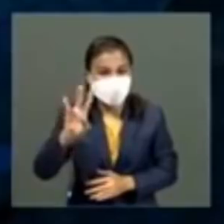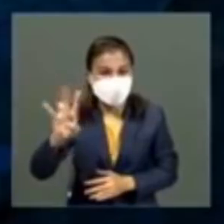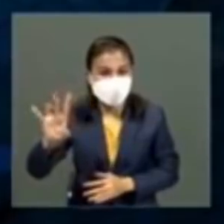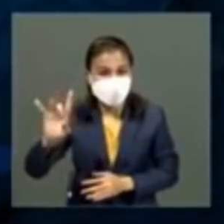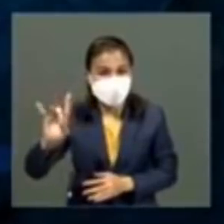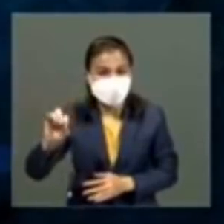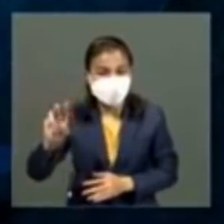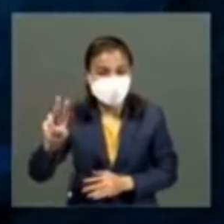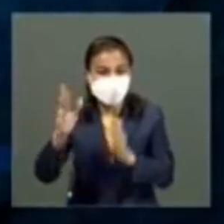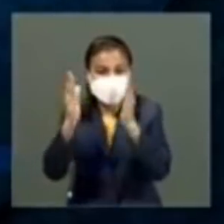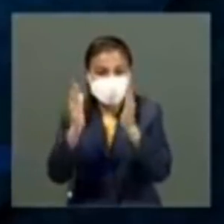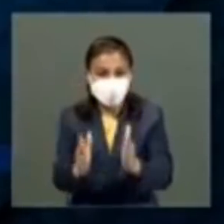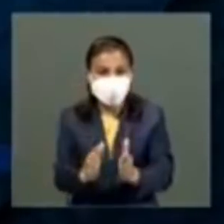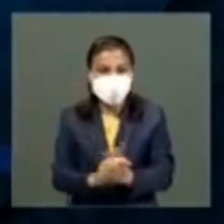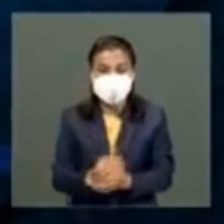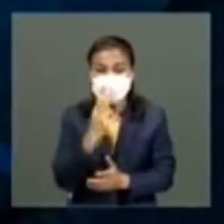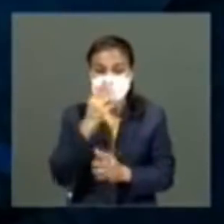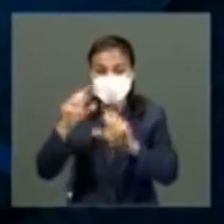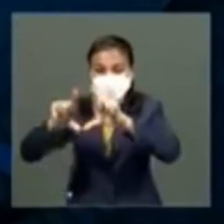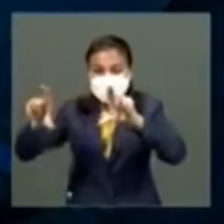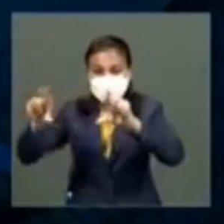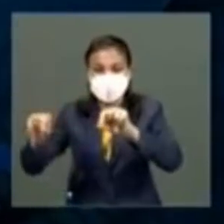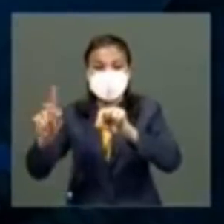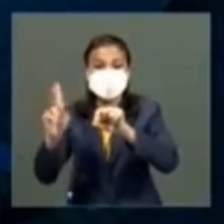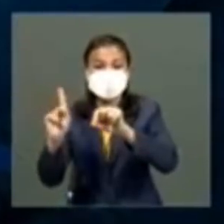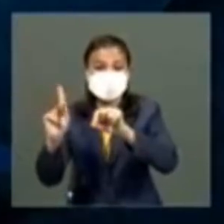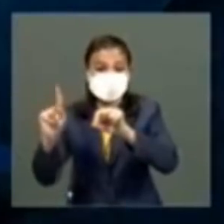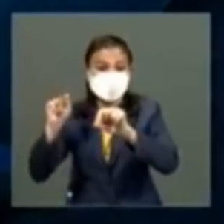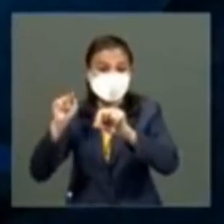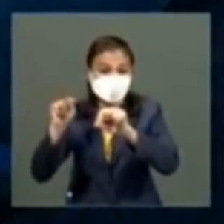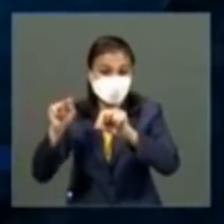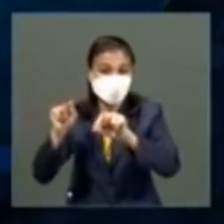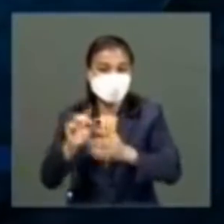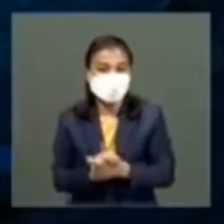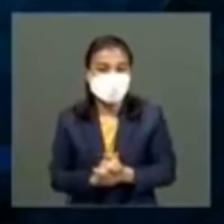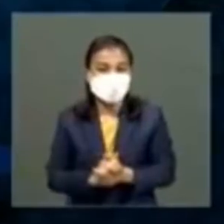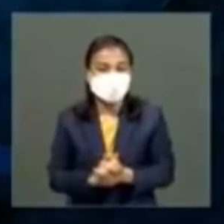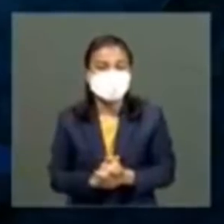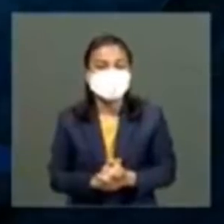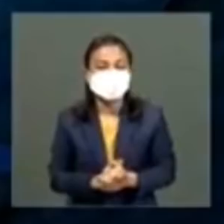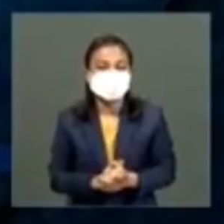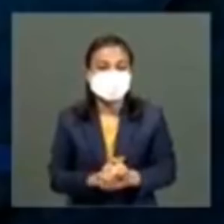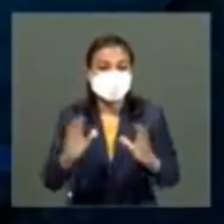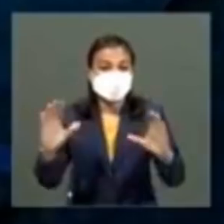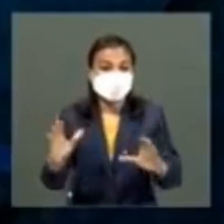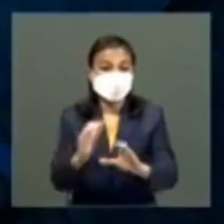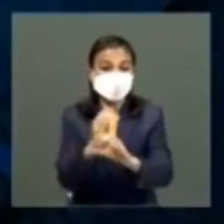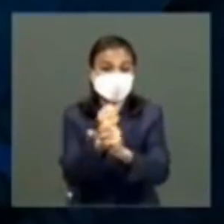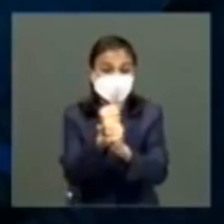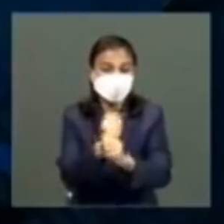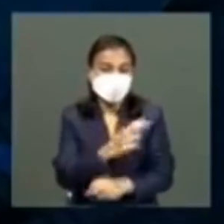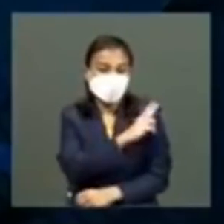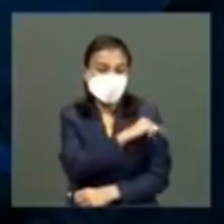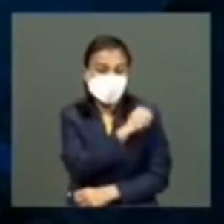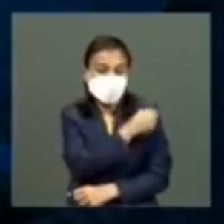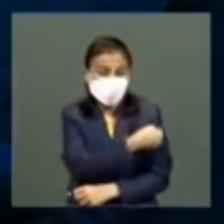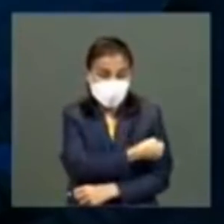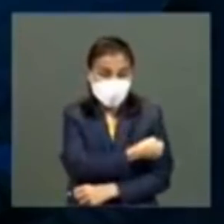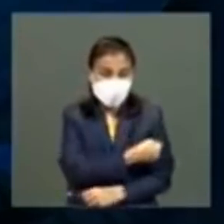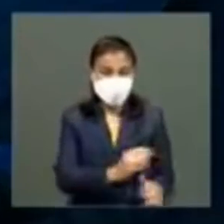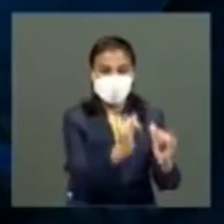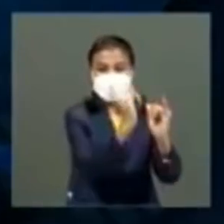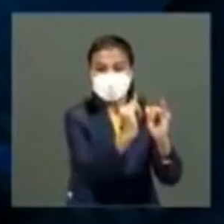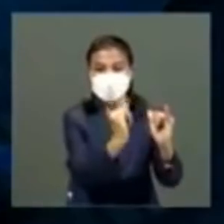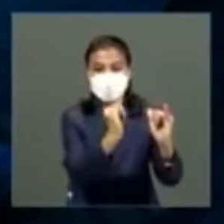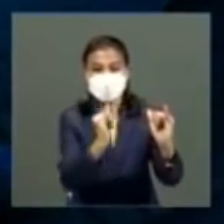782รายในกล่องสีเขียวนะคะและทำให้สุดยอดตัวเลขสรุปที่ยังรับการรักษาอยู่ในโรง